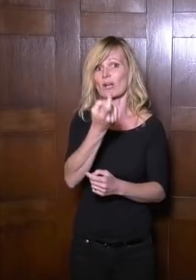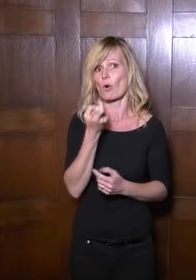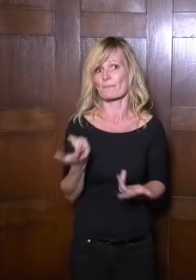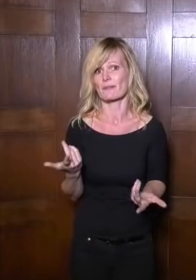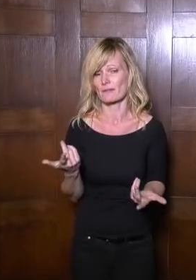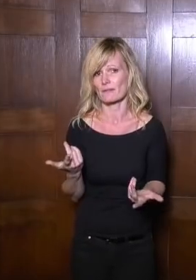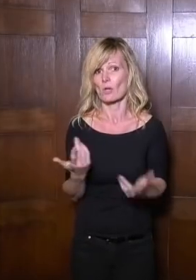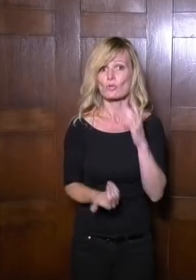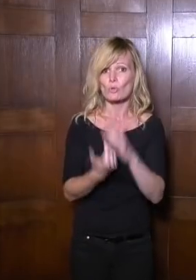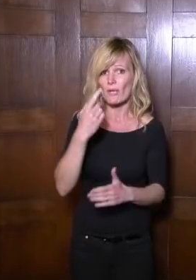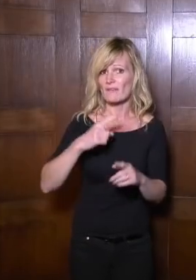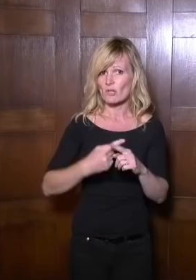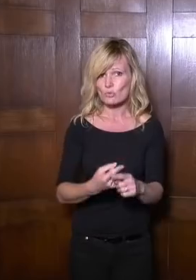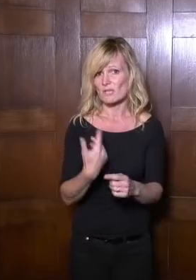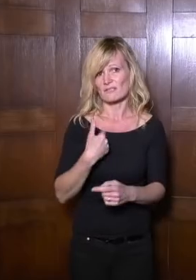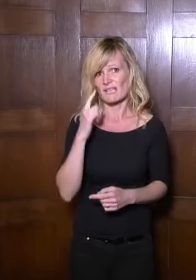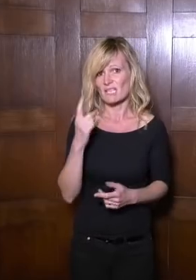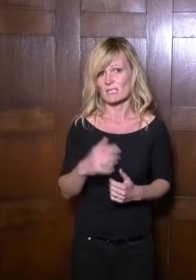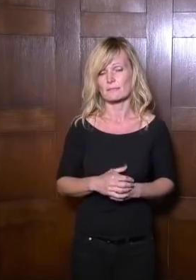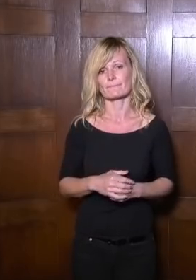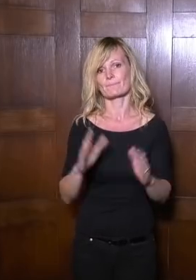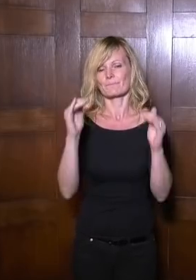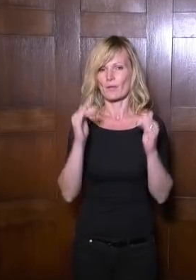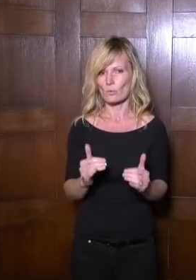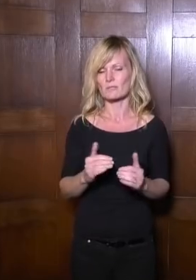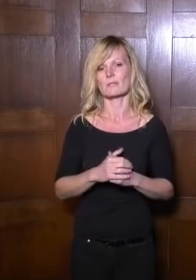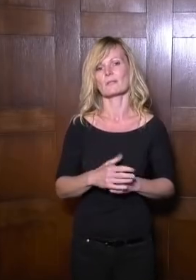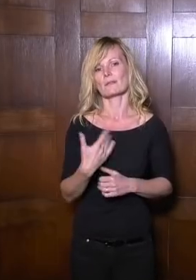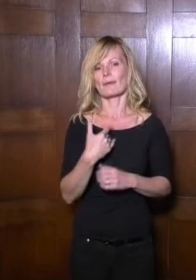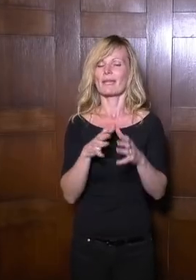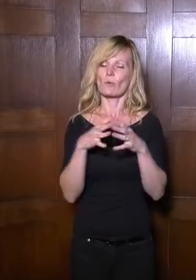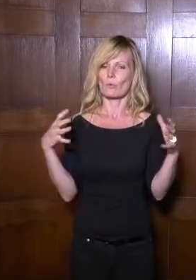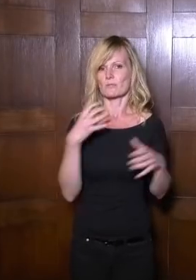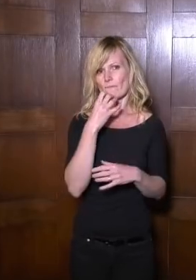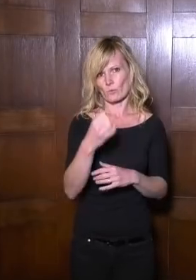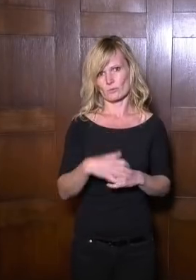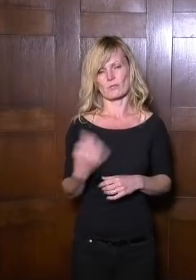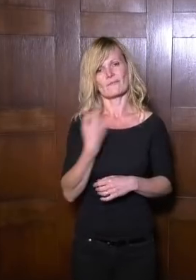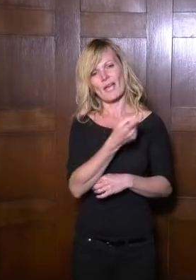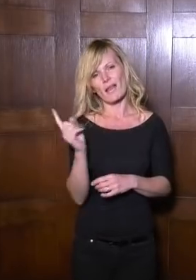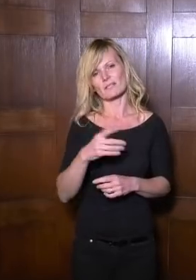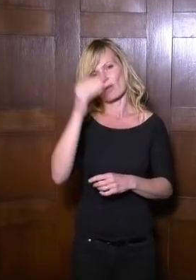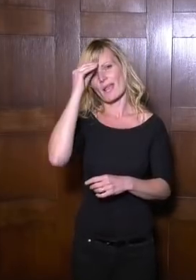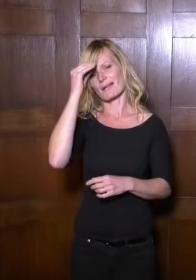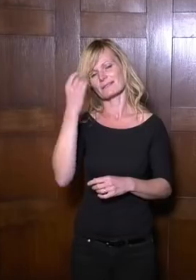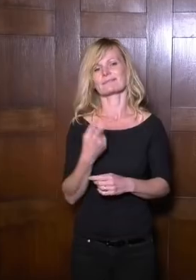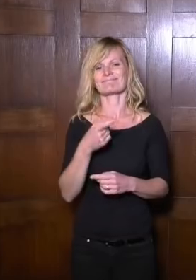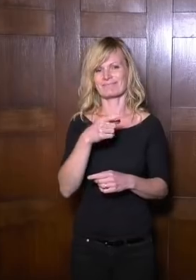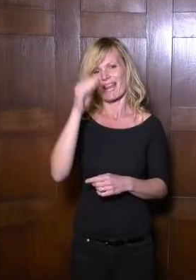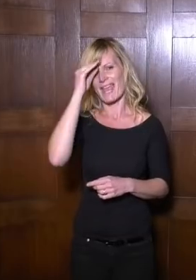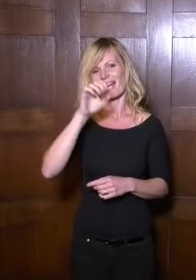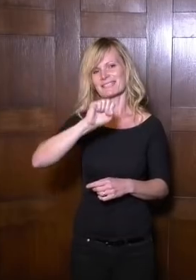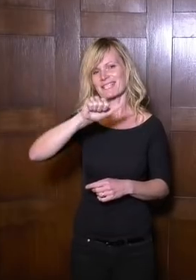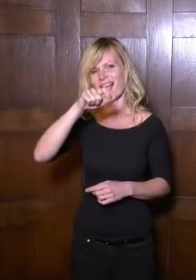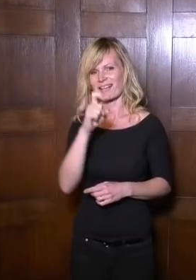sich niemand neu verschulden. Das andere, mein großer Wunsch, dass wir alle aus Lernsachs lernen und das als Chance